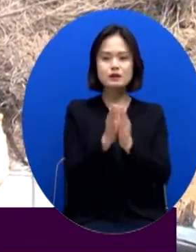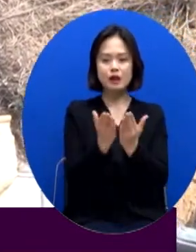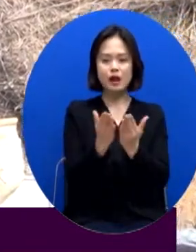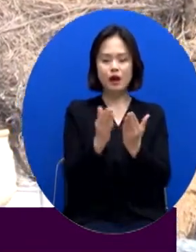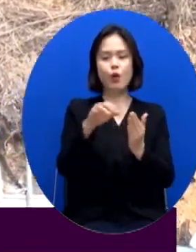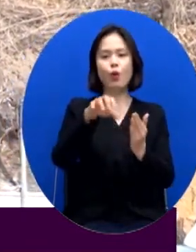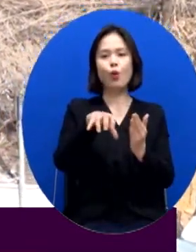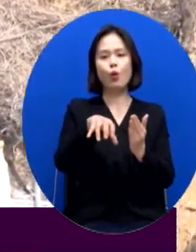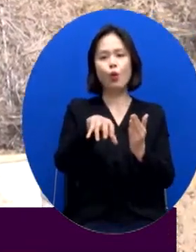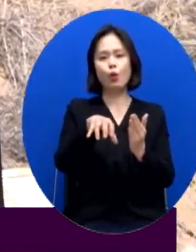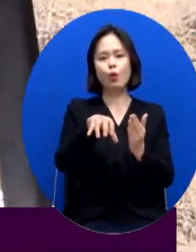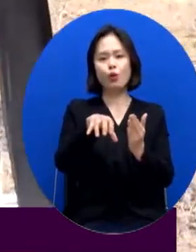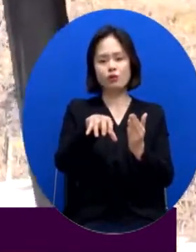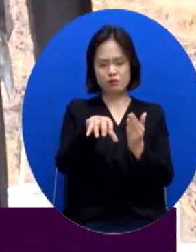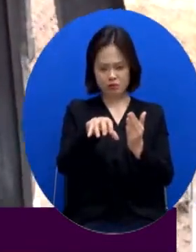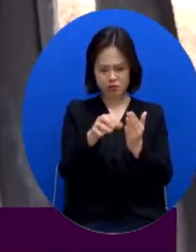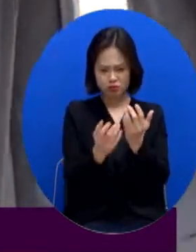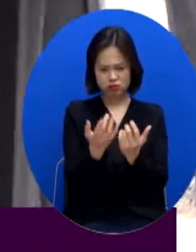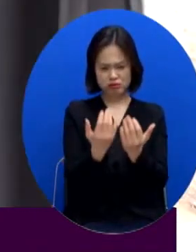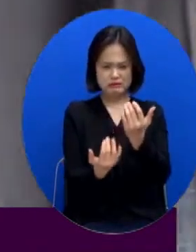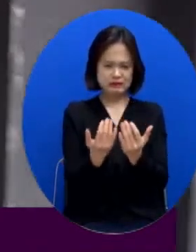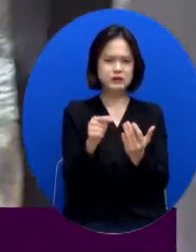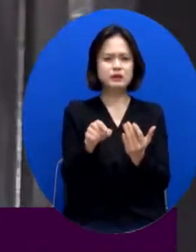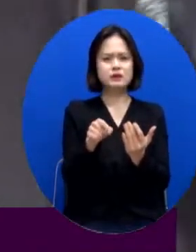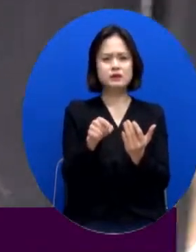1층으로 가보시겠습니다.